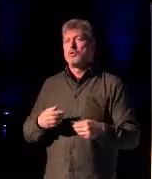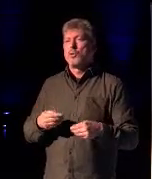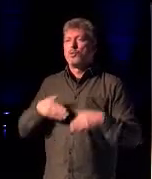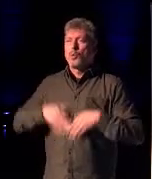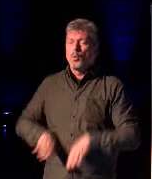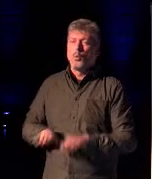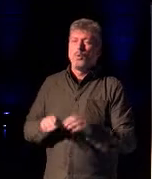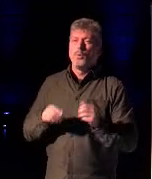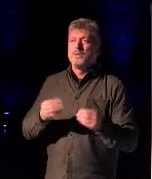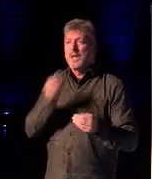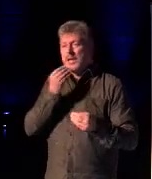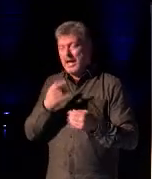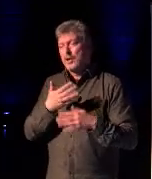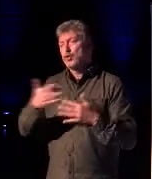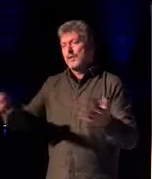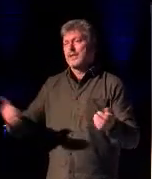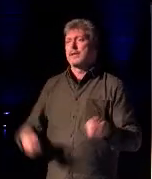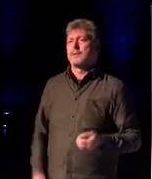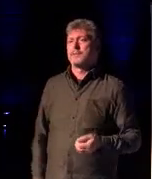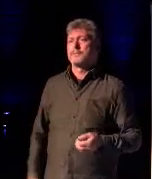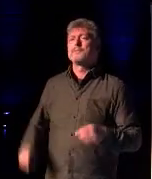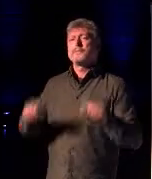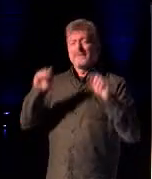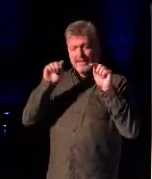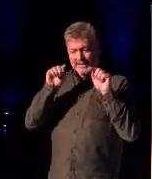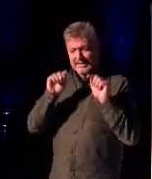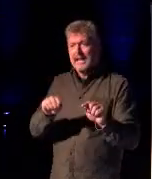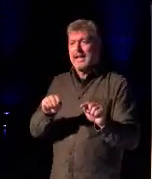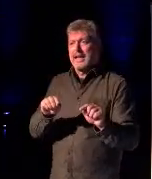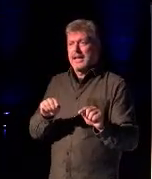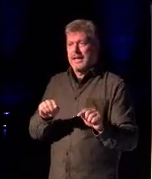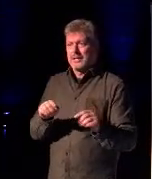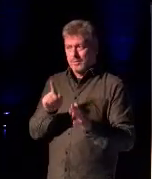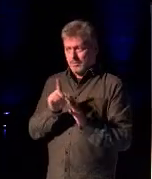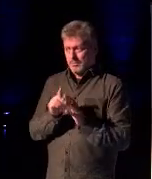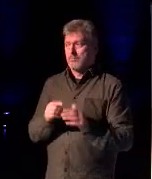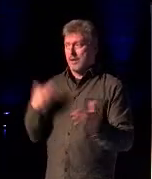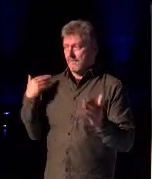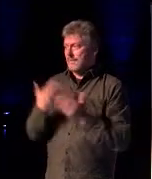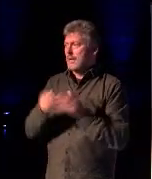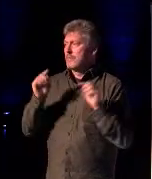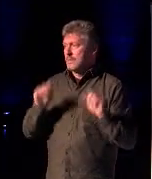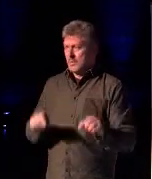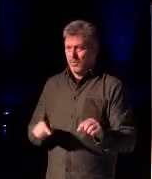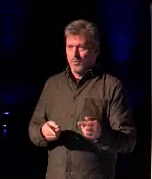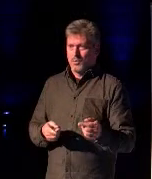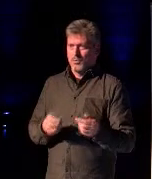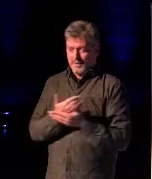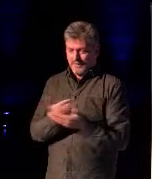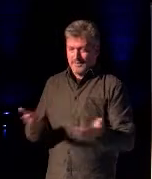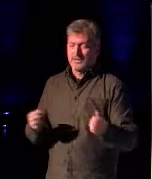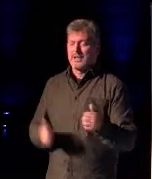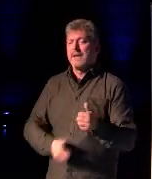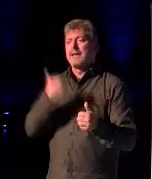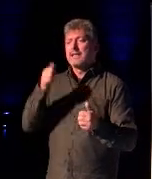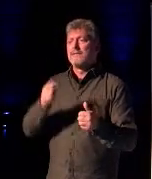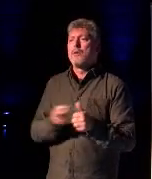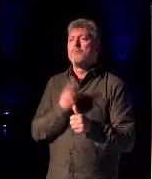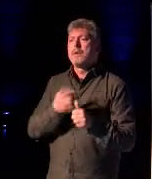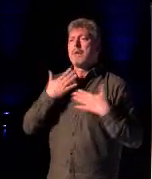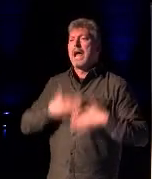så. Slik at det det som hittil vist å være viktigst for primærhelsetjenesten å følge opp. Og